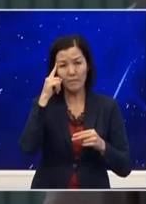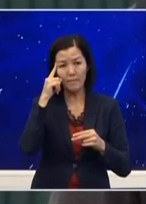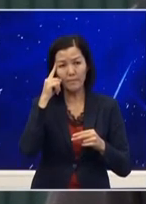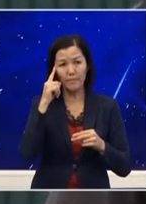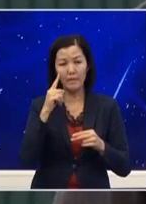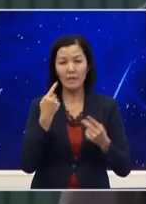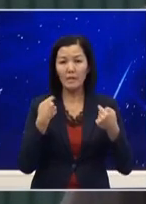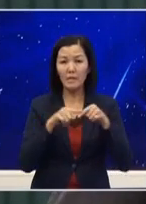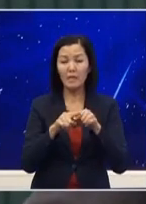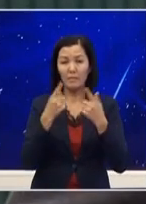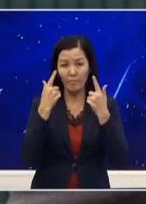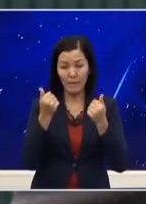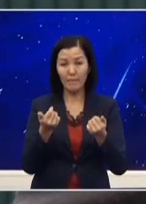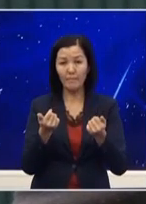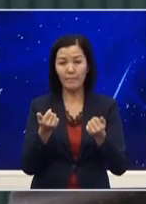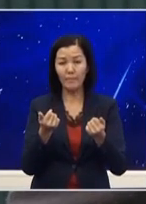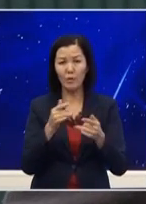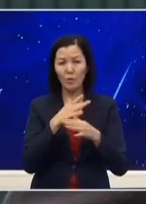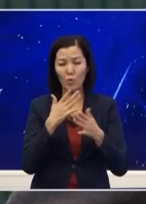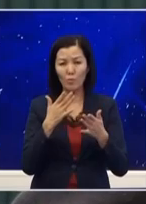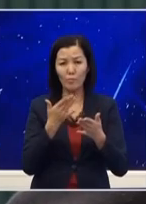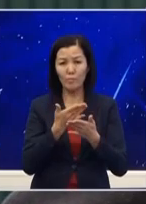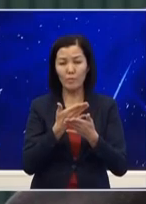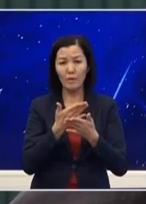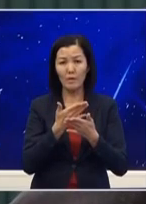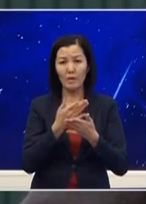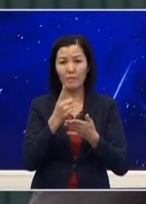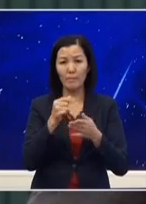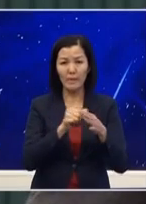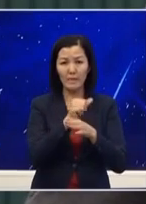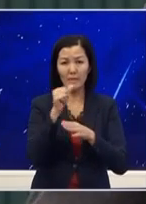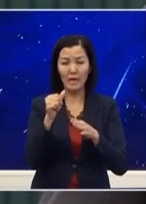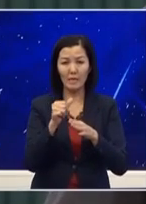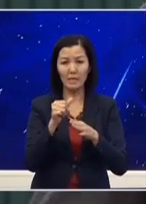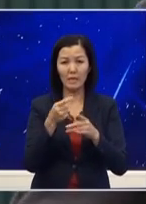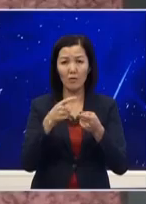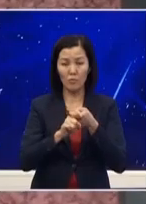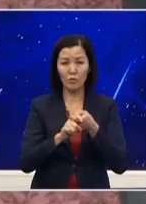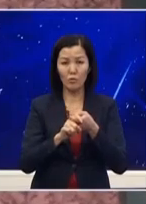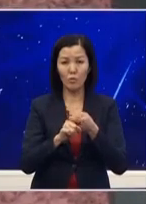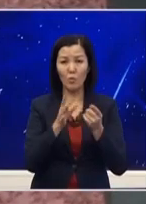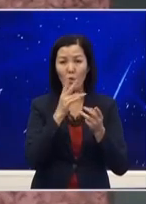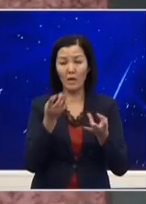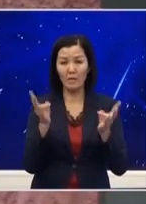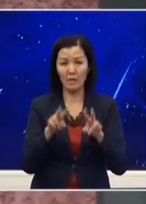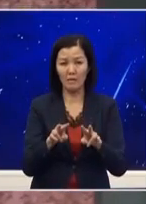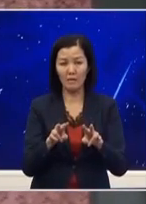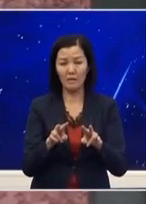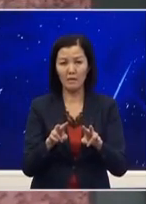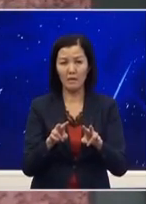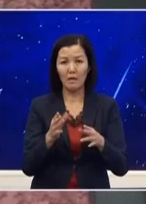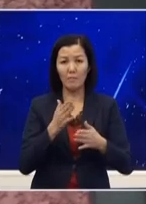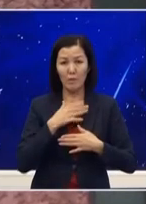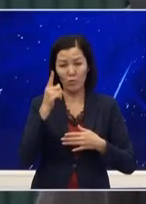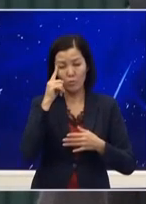мамандығым техник болғасын, енді бұл жерде көп жұмыс жоқ. Ары кетсе бір сағаттың жұмысы шығар енді. Басқа бірдеме қитұрқыларын таппаса енді менің